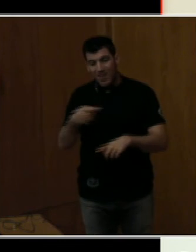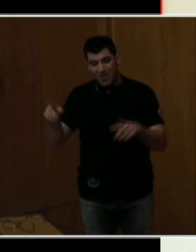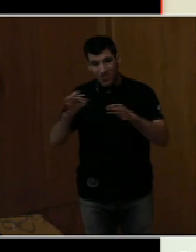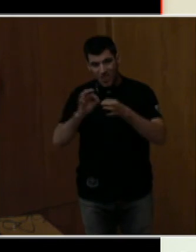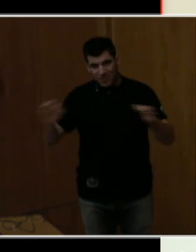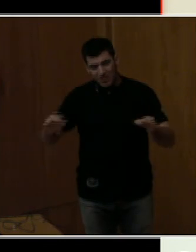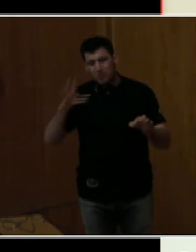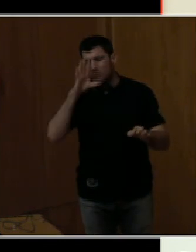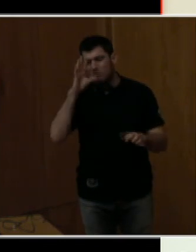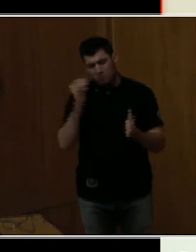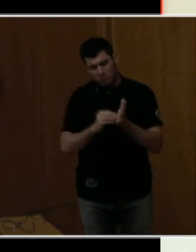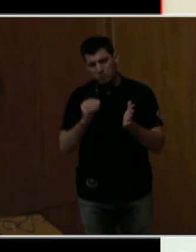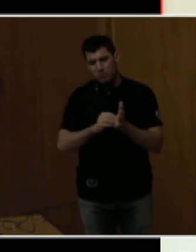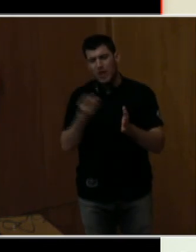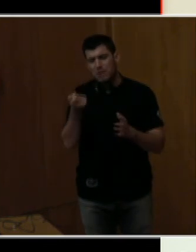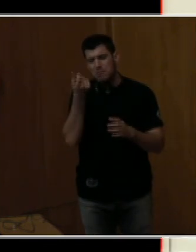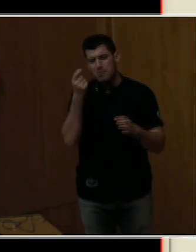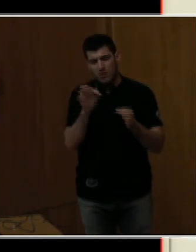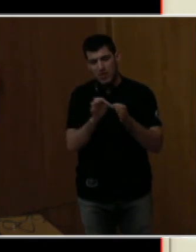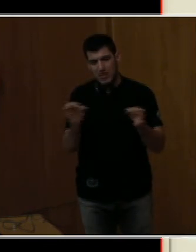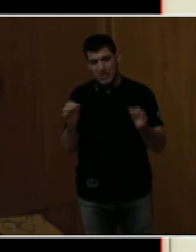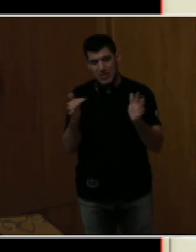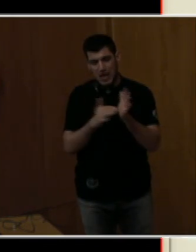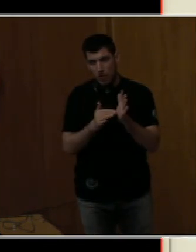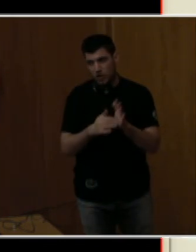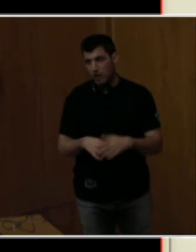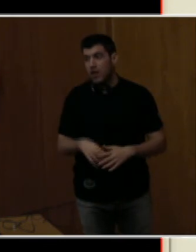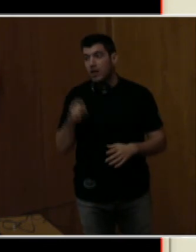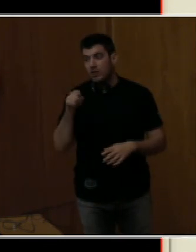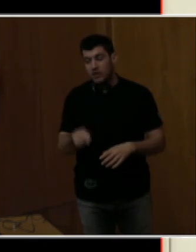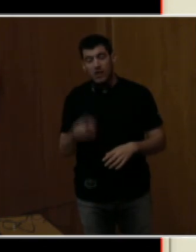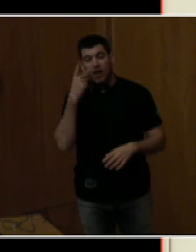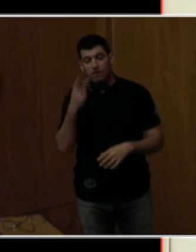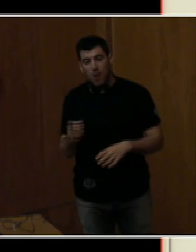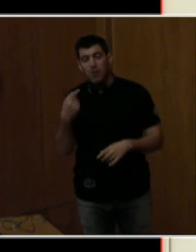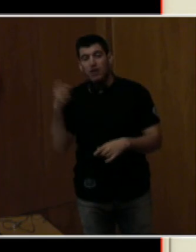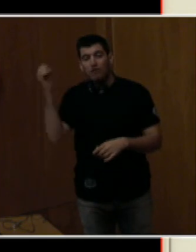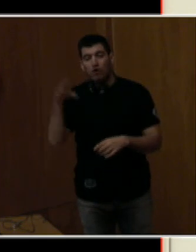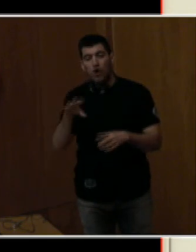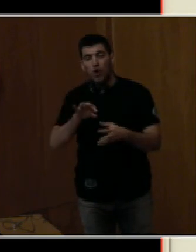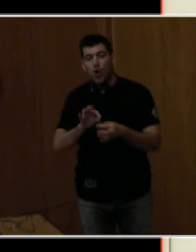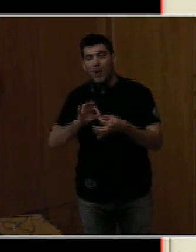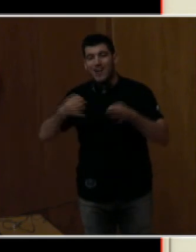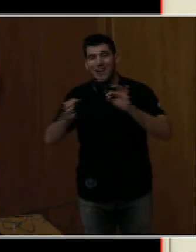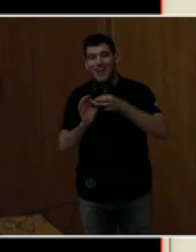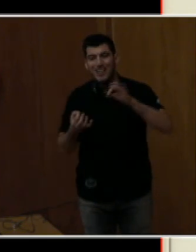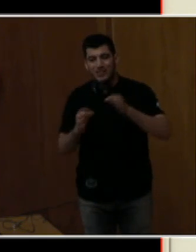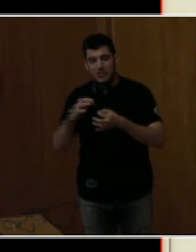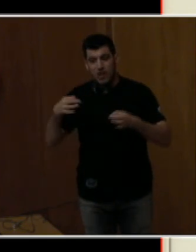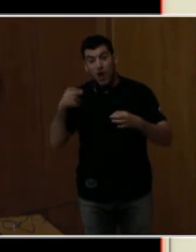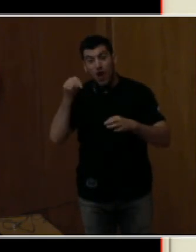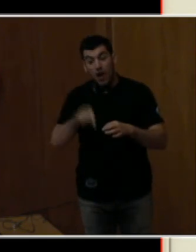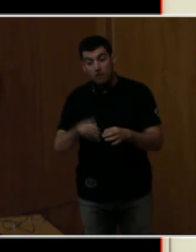μερικά χιλιοστά. Και πιο πρόσφατα, σε φωτονικό κρύσταλλο, δείξαμε μια λειτουργία